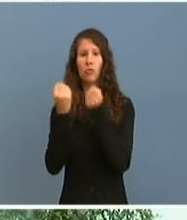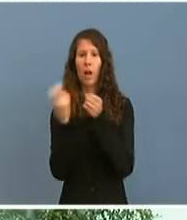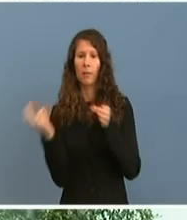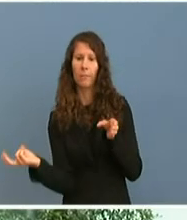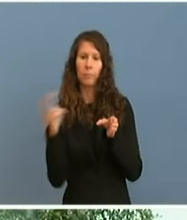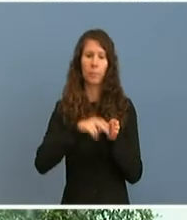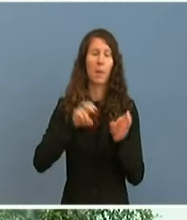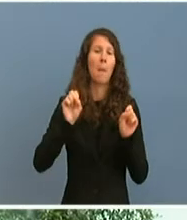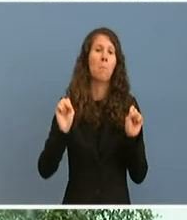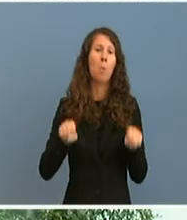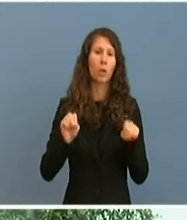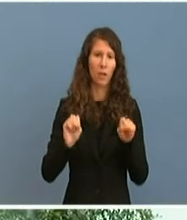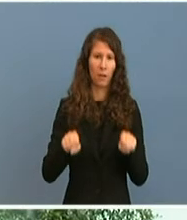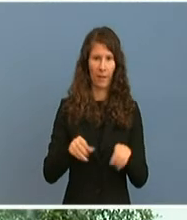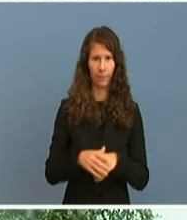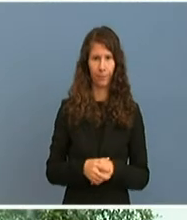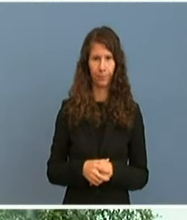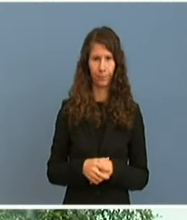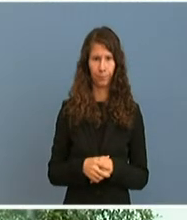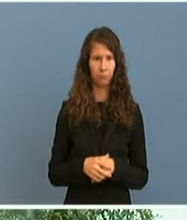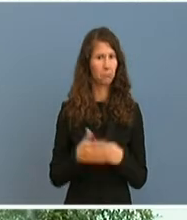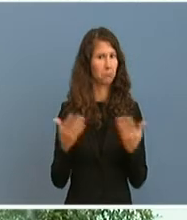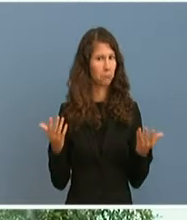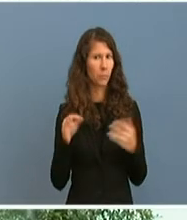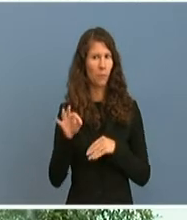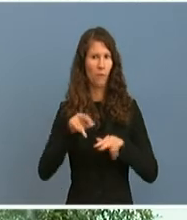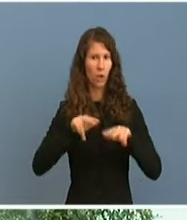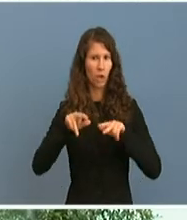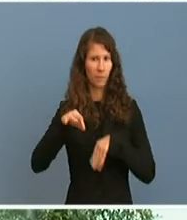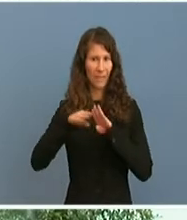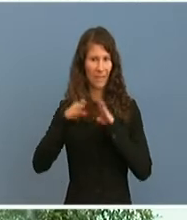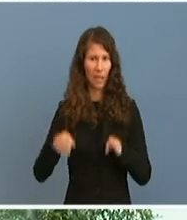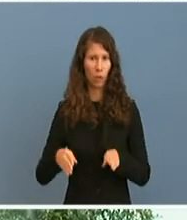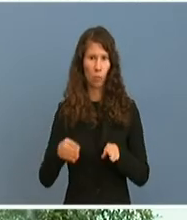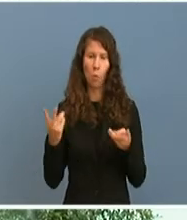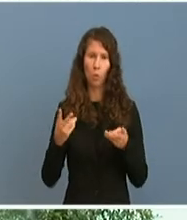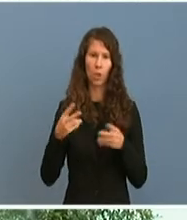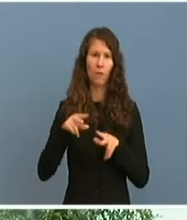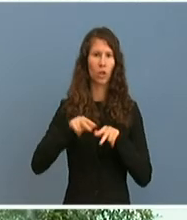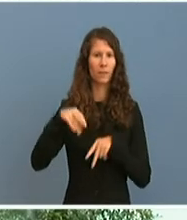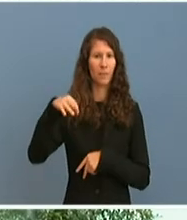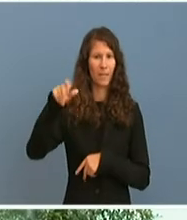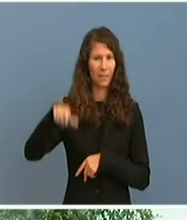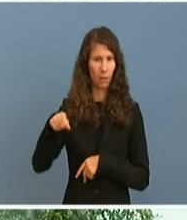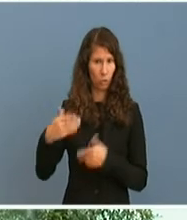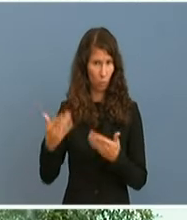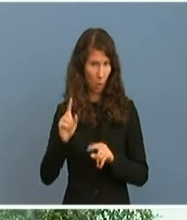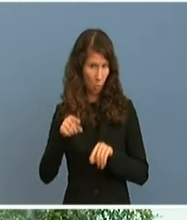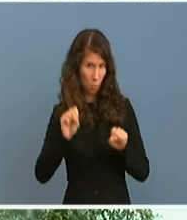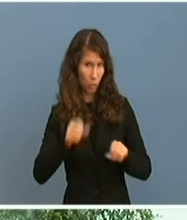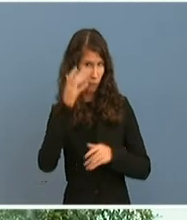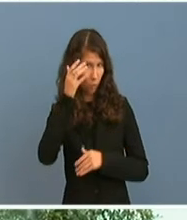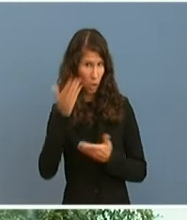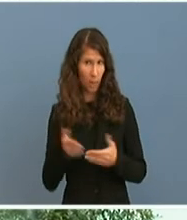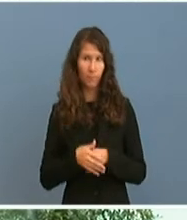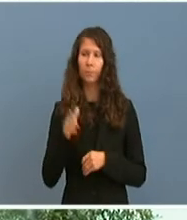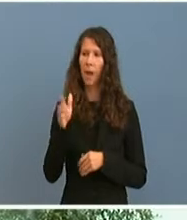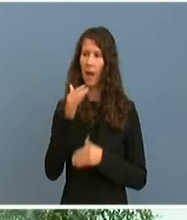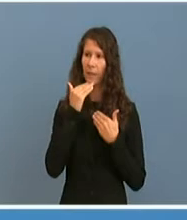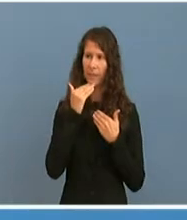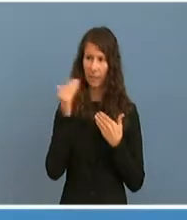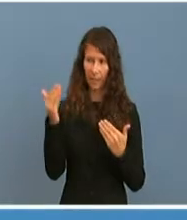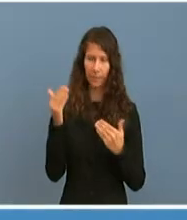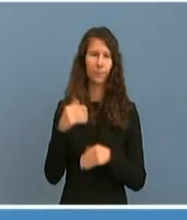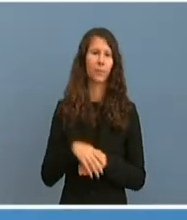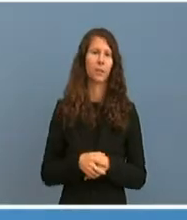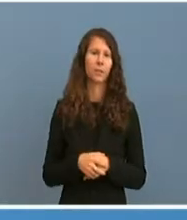das auch eine Option für das Wirtschaftsministerium oder den Wirtschaftsminister? Ja, vielen Dank, Herr Rinke. Ich möchte Sie darauf